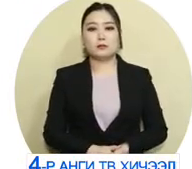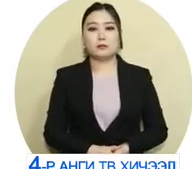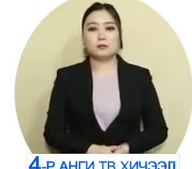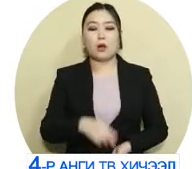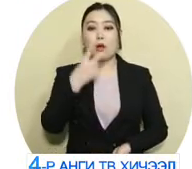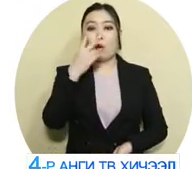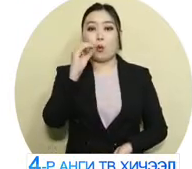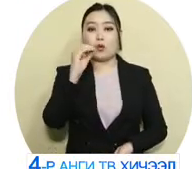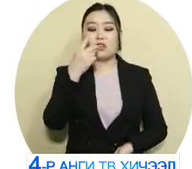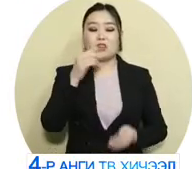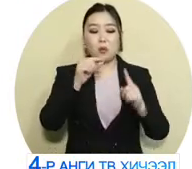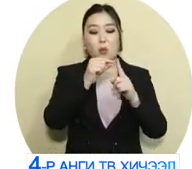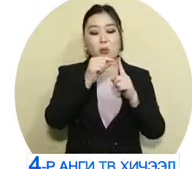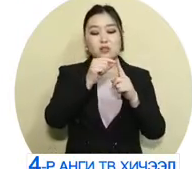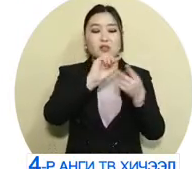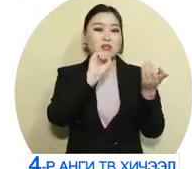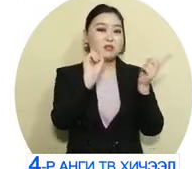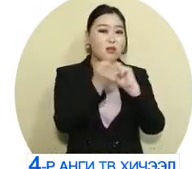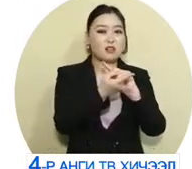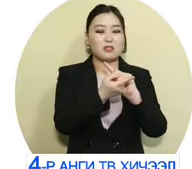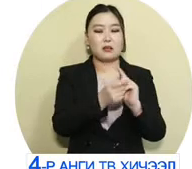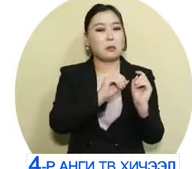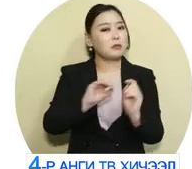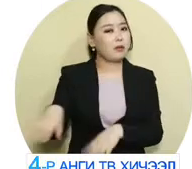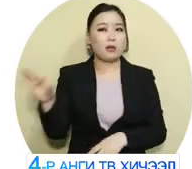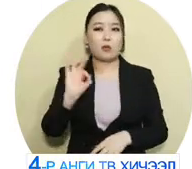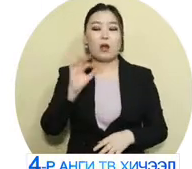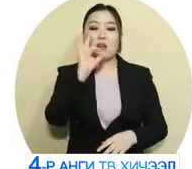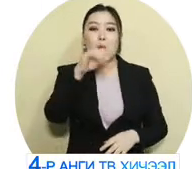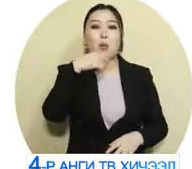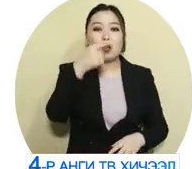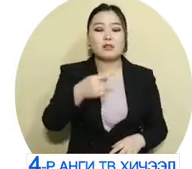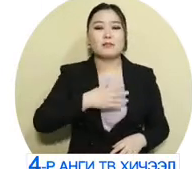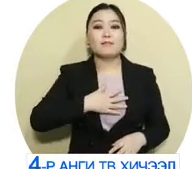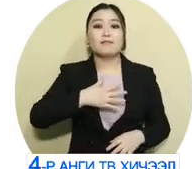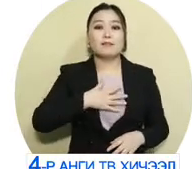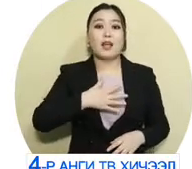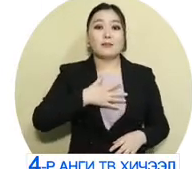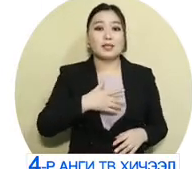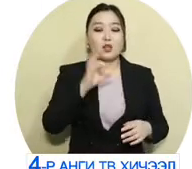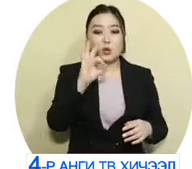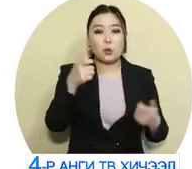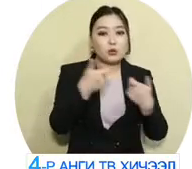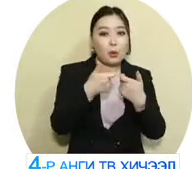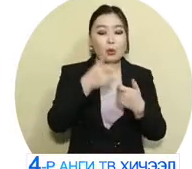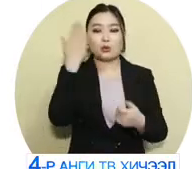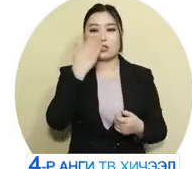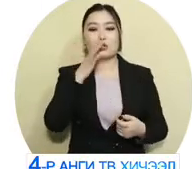үе үсэг сольж гээлгүй зөв хэлж амьсгалаа зөв тохируулж уншихыг зөв унших гэдэг юм